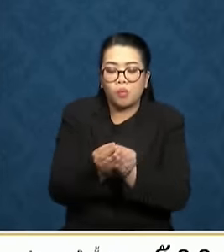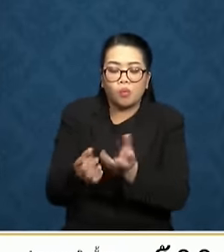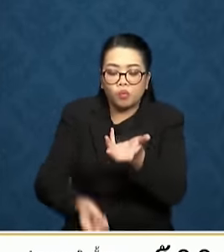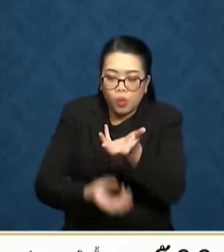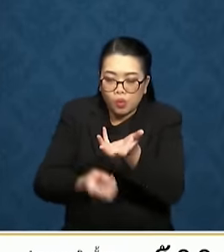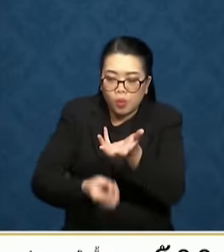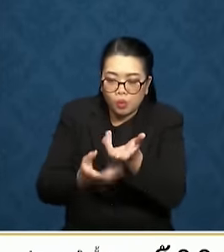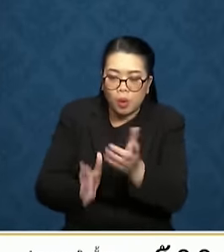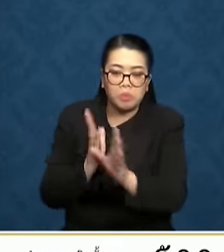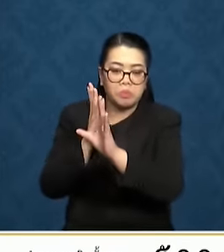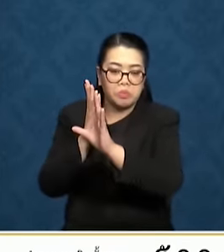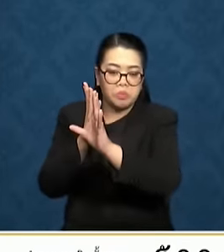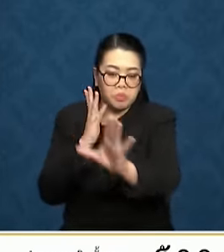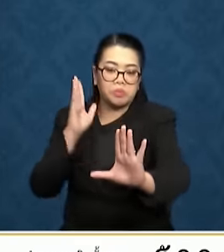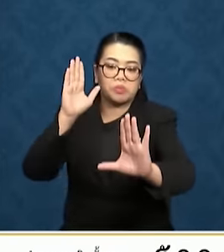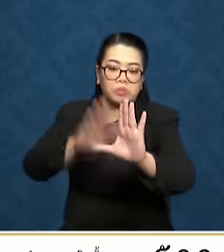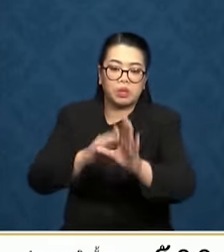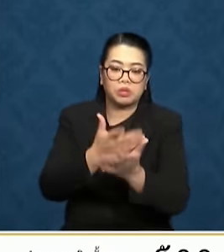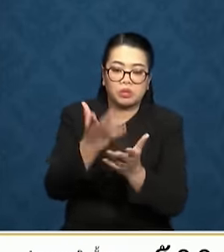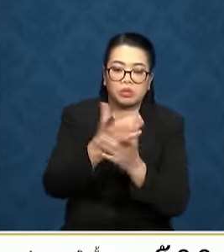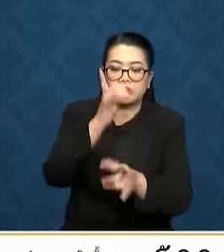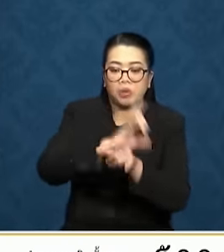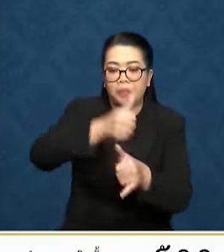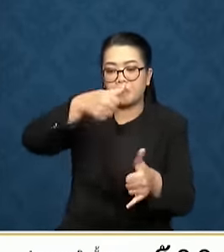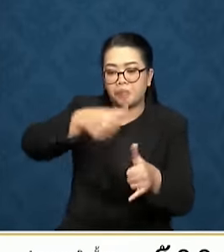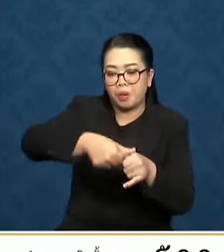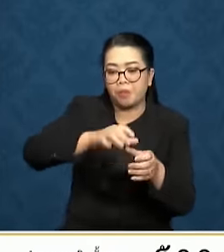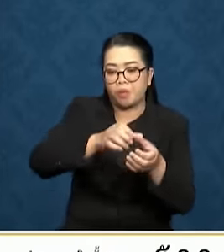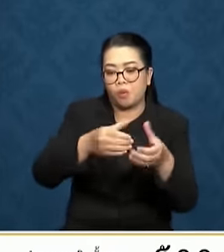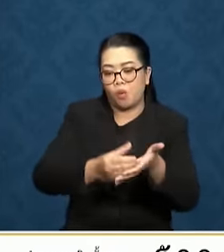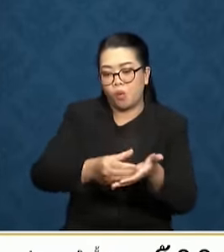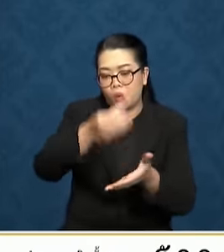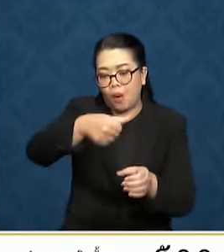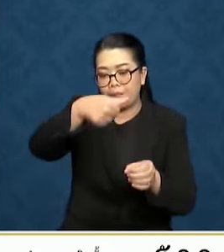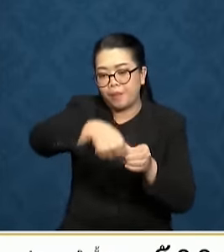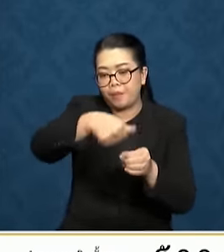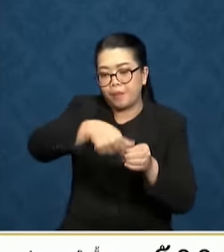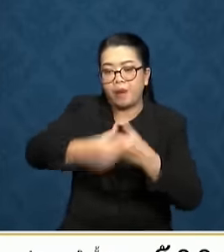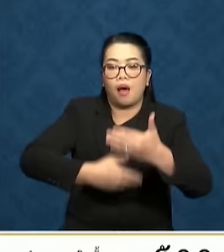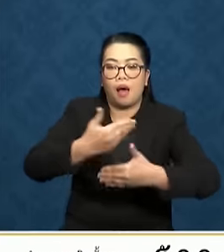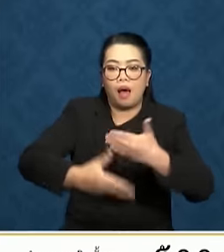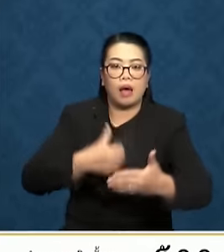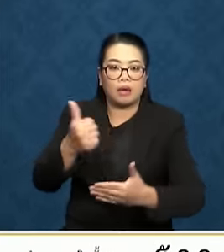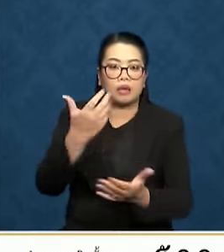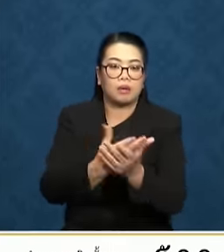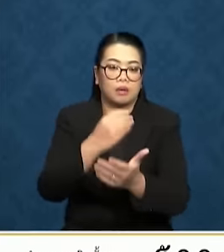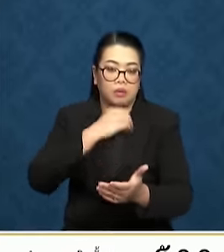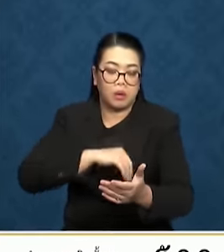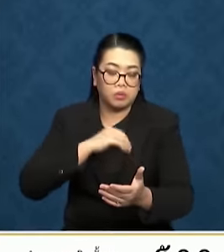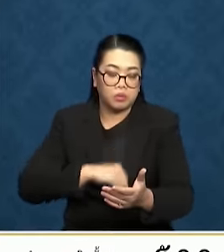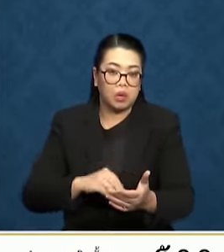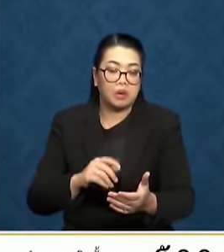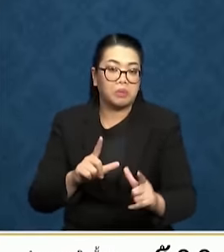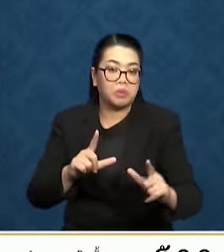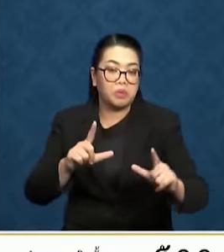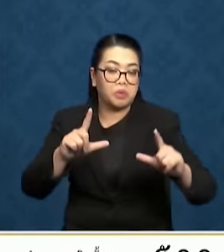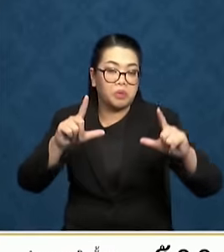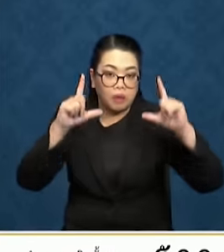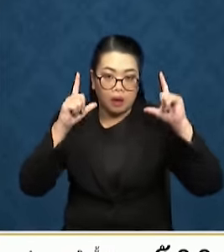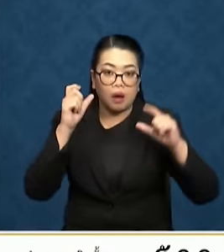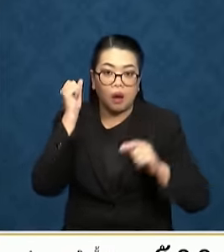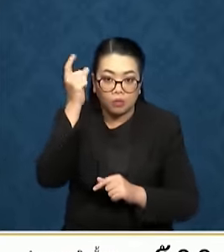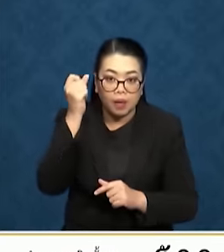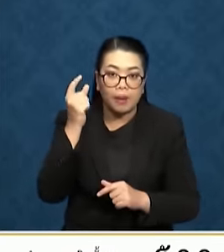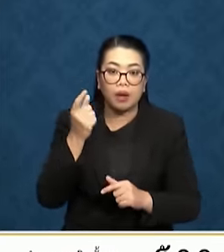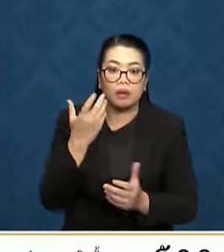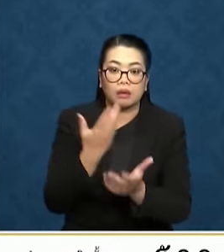จะเข้าคิวเพื่อซื้อแสตมป์สรรพสามิตรมาปิดปากขวดเหล้าเพื่อขายคุณเข้าใจความยิ่งใหญ่นี้ย